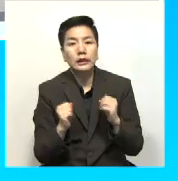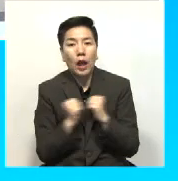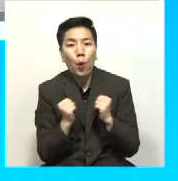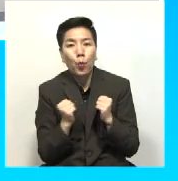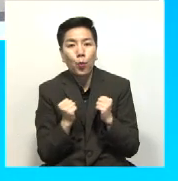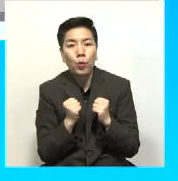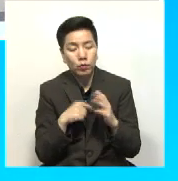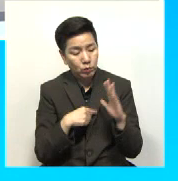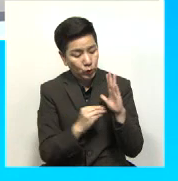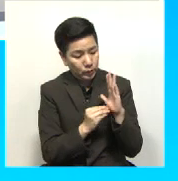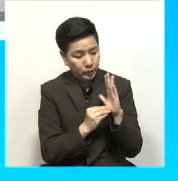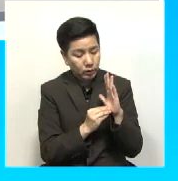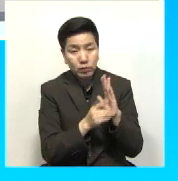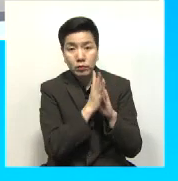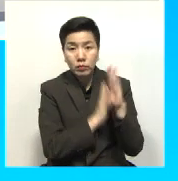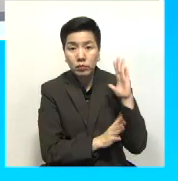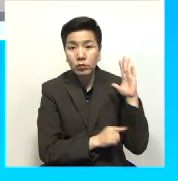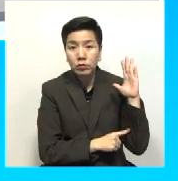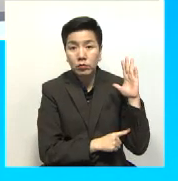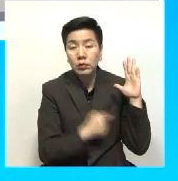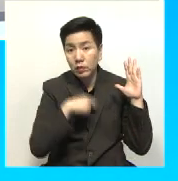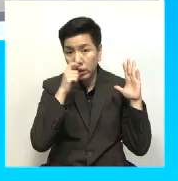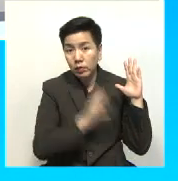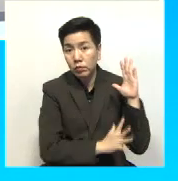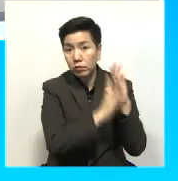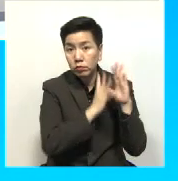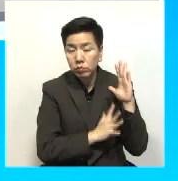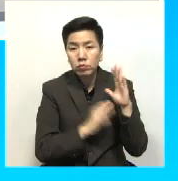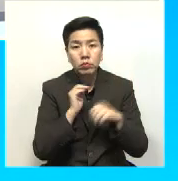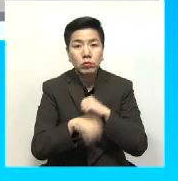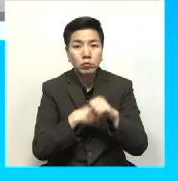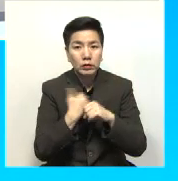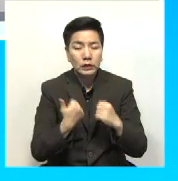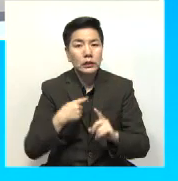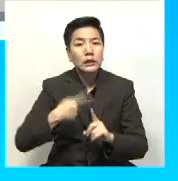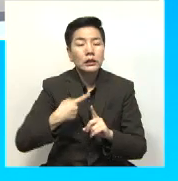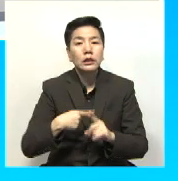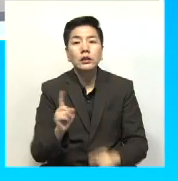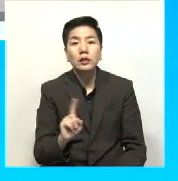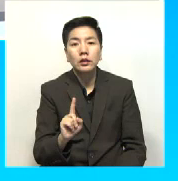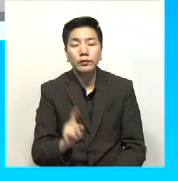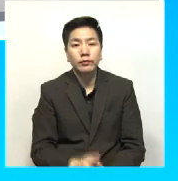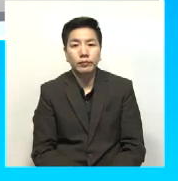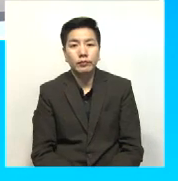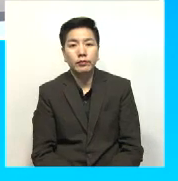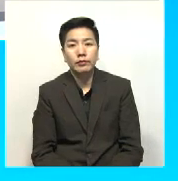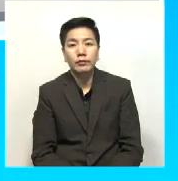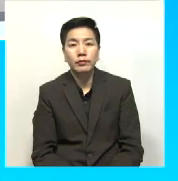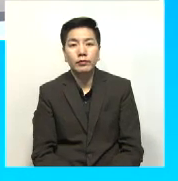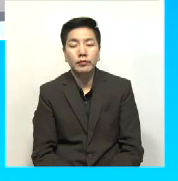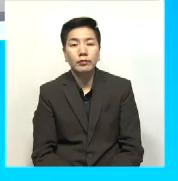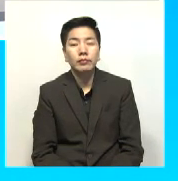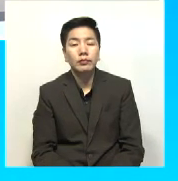าวที่จะเข้ามาในพื้นที่กรุงเทพก็ดีหรือว่าโดยทุกภาคของประเทศนะคะลมหนาวปีนี้เนี่ยจะเข้ามาในช่วงไหนยังไงบ้างคะ